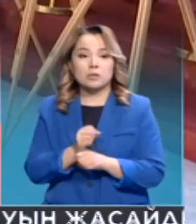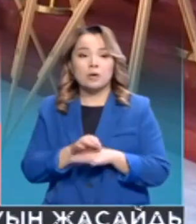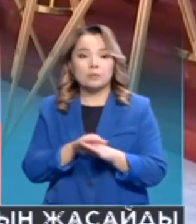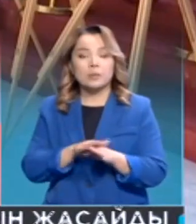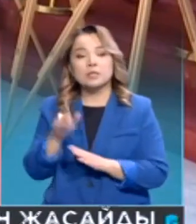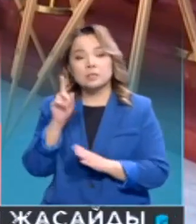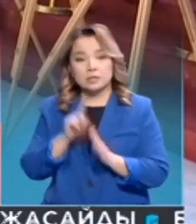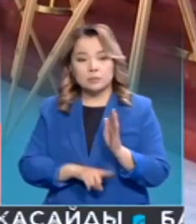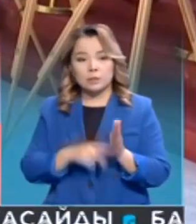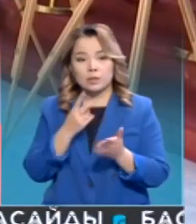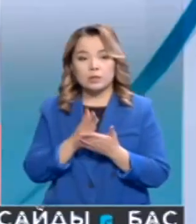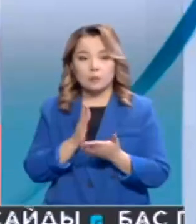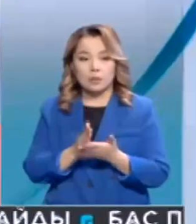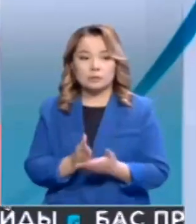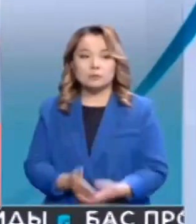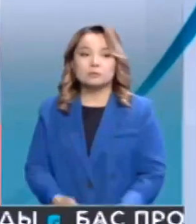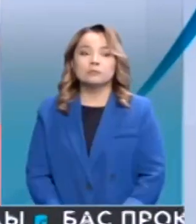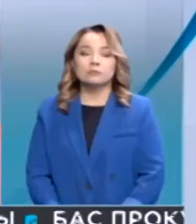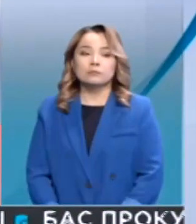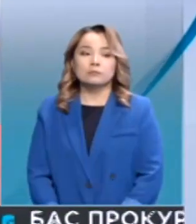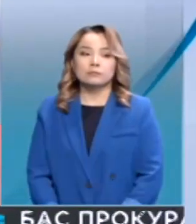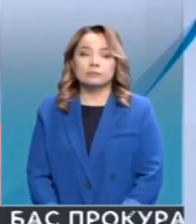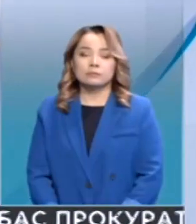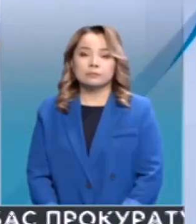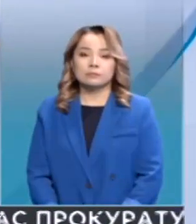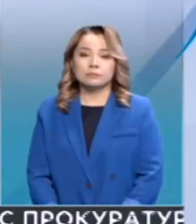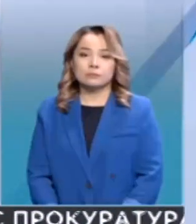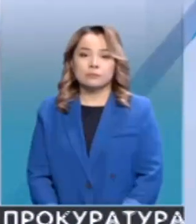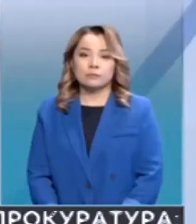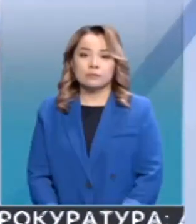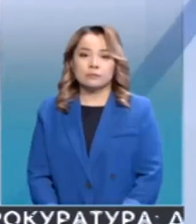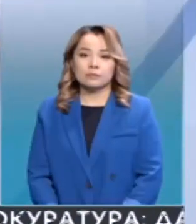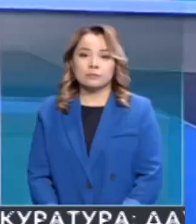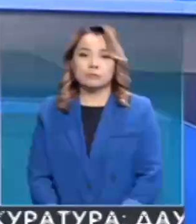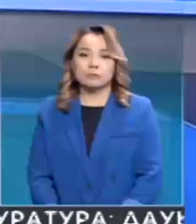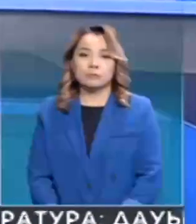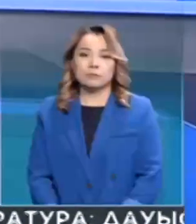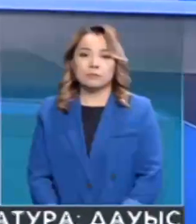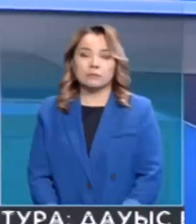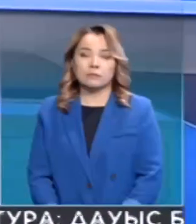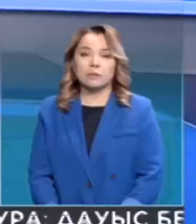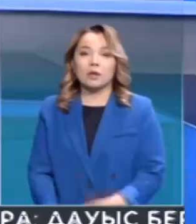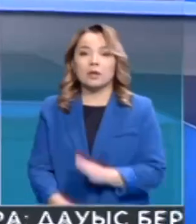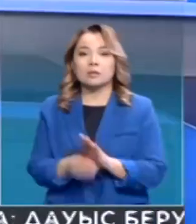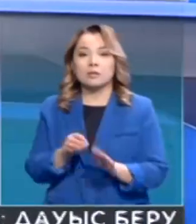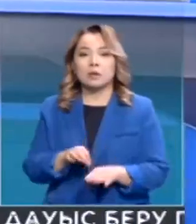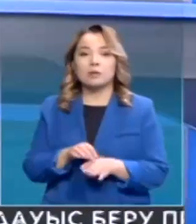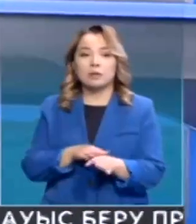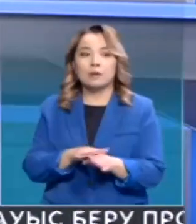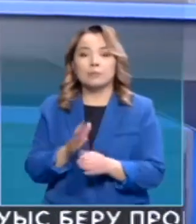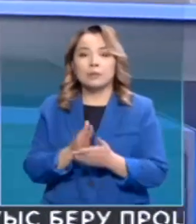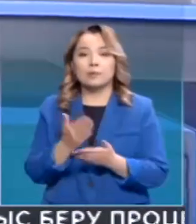деген сенімдеміз. Армангүл. Рахмет әріптестер. Ал сайлаушылар